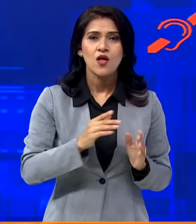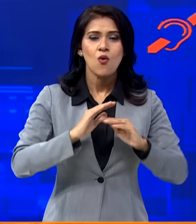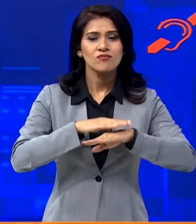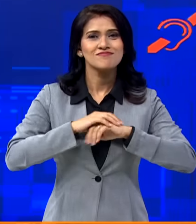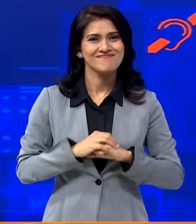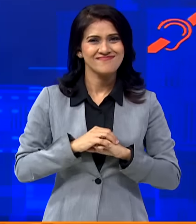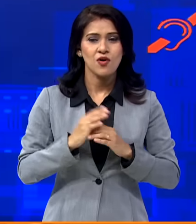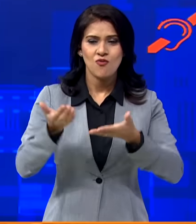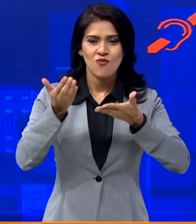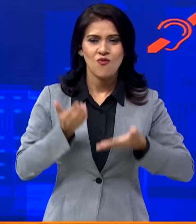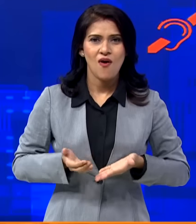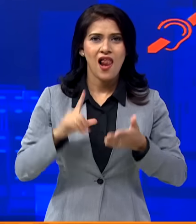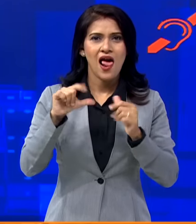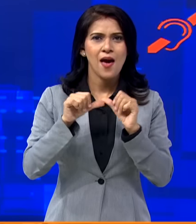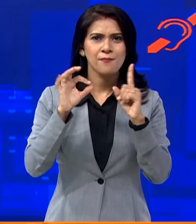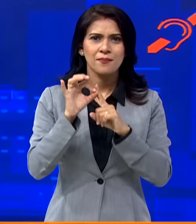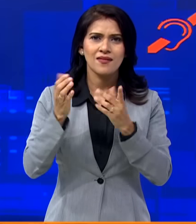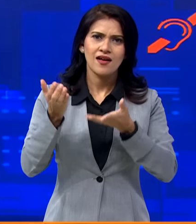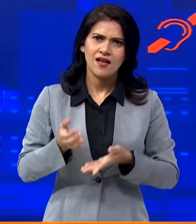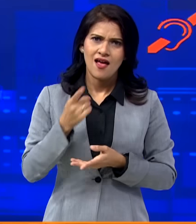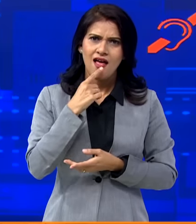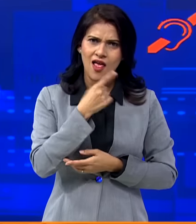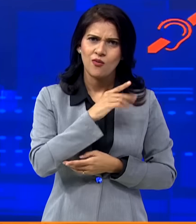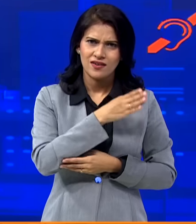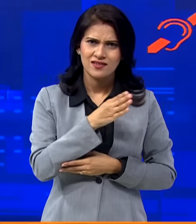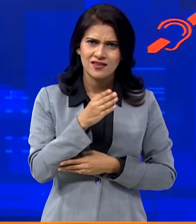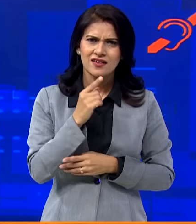सिखाया यह तो राधे मा बता सकते हैं